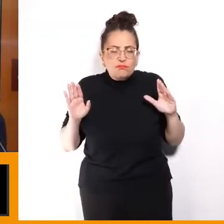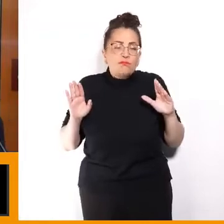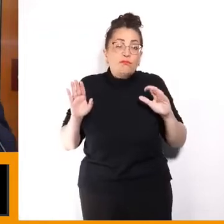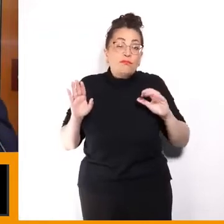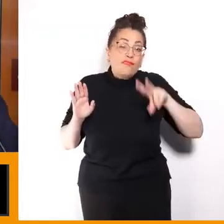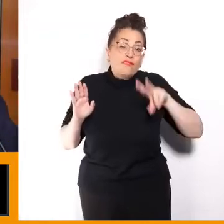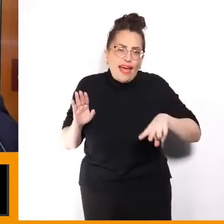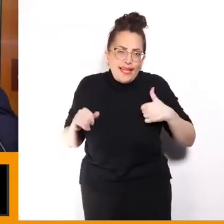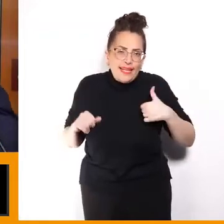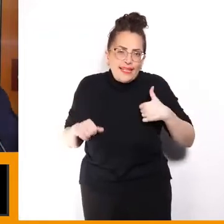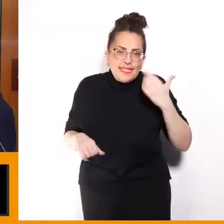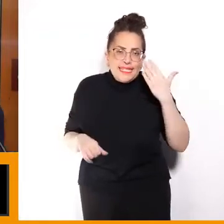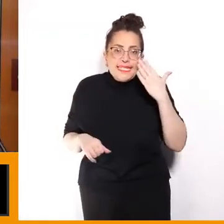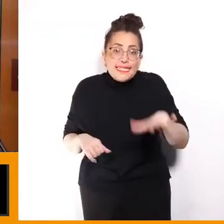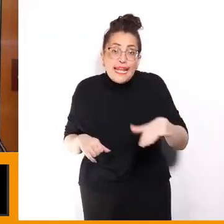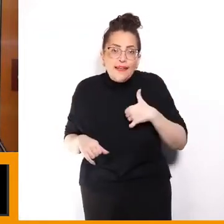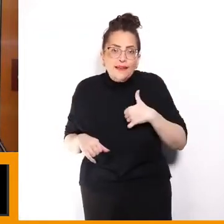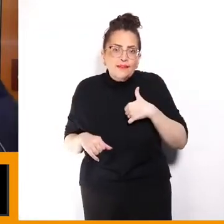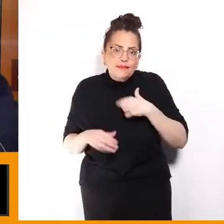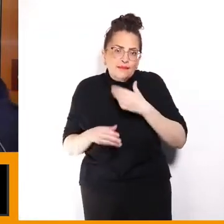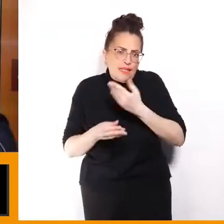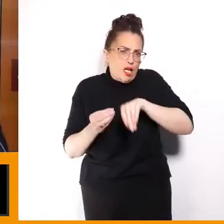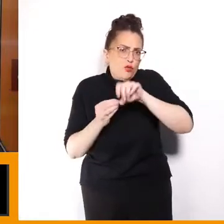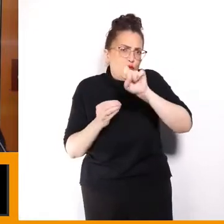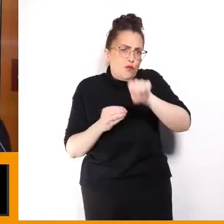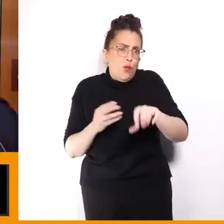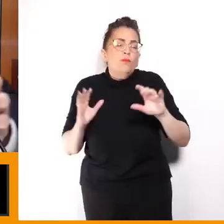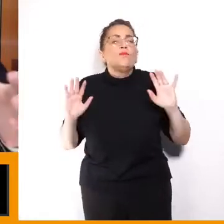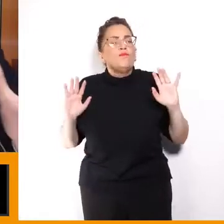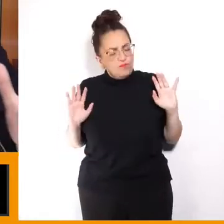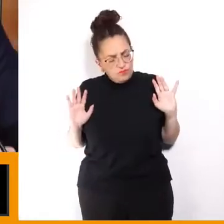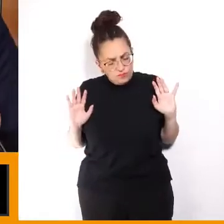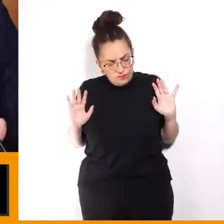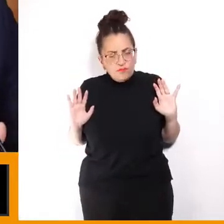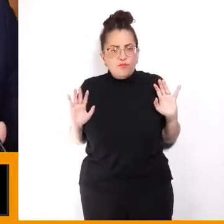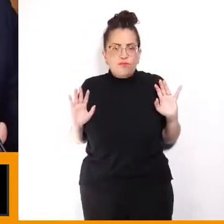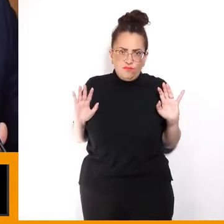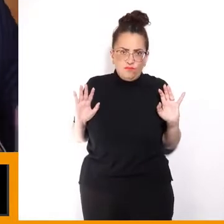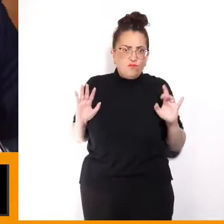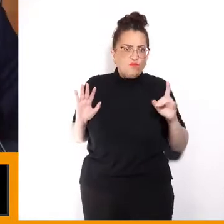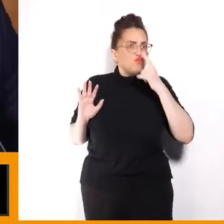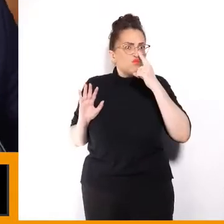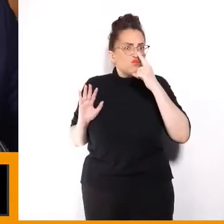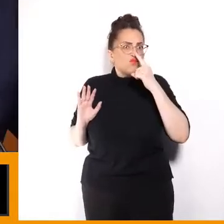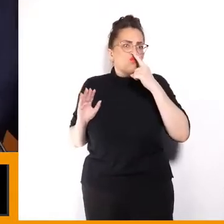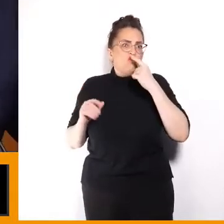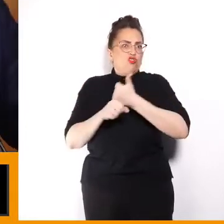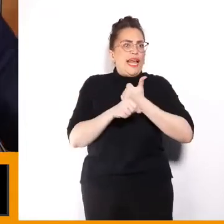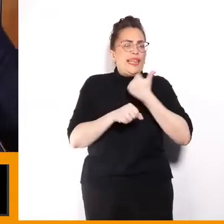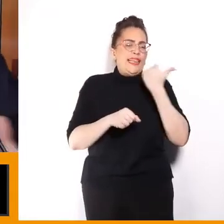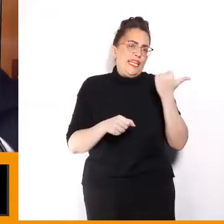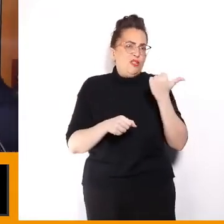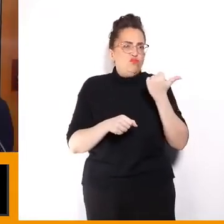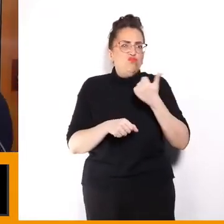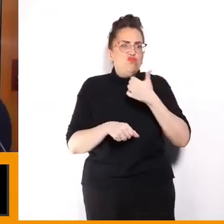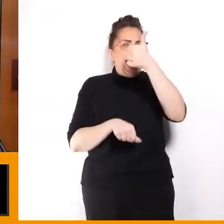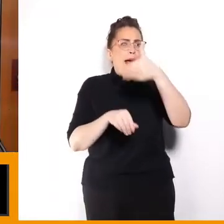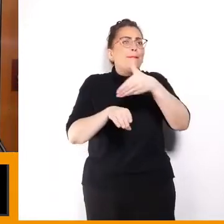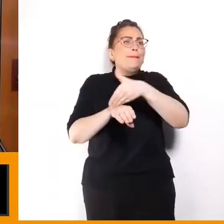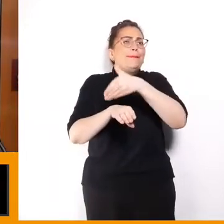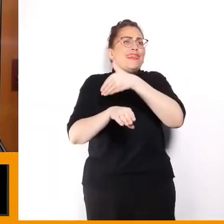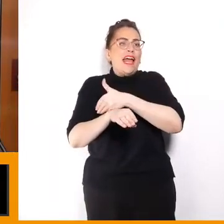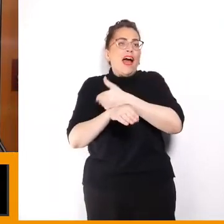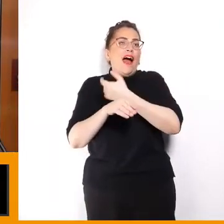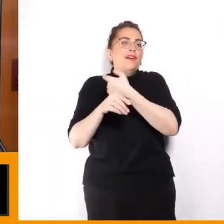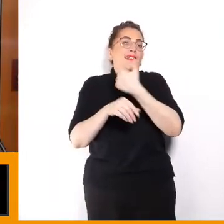un certain nombre, je dirais, de moyens financiers supplémentaires. Pour l'instant, nous, on regarde à peu près sur une évolution de 1 milliard par an, donc oui, c'est 1 milliard sur le quinquennat, mais on devra le